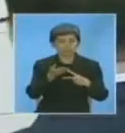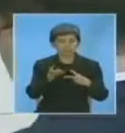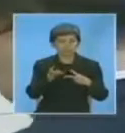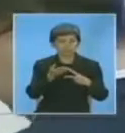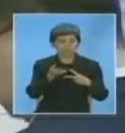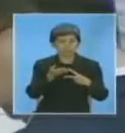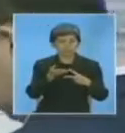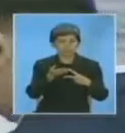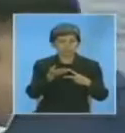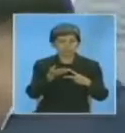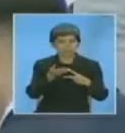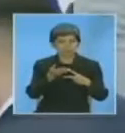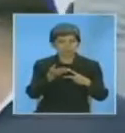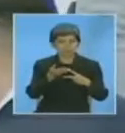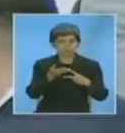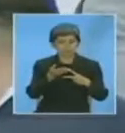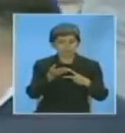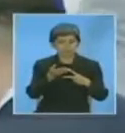จงรัก